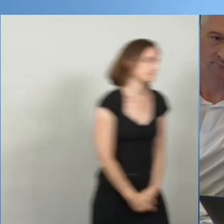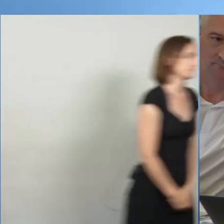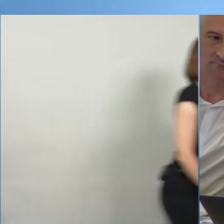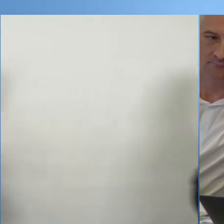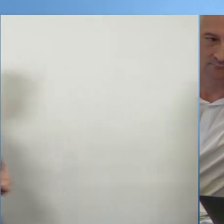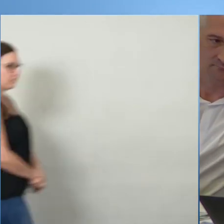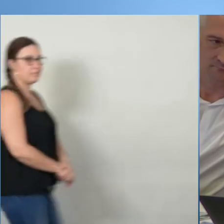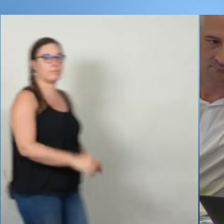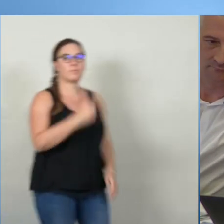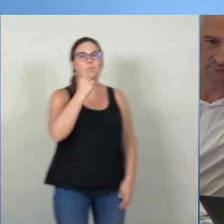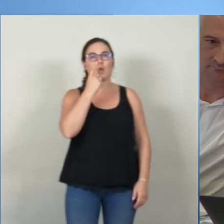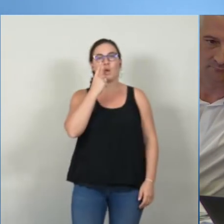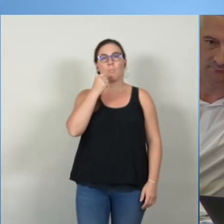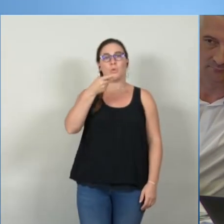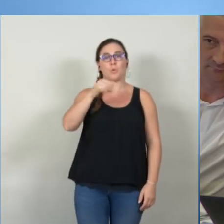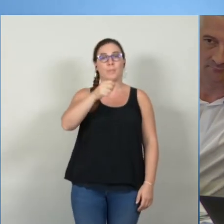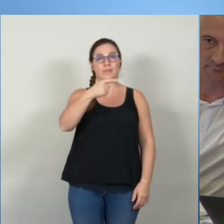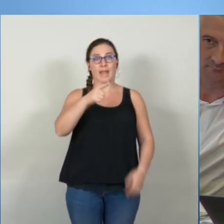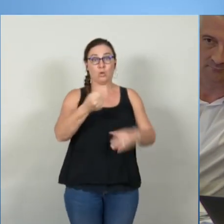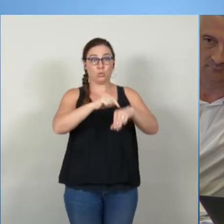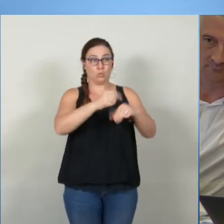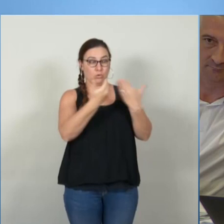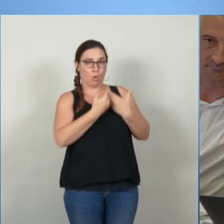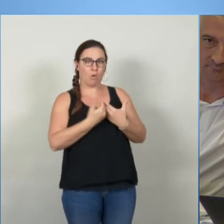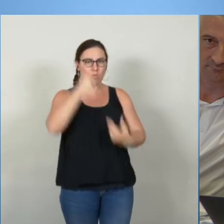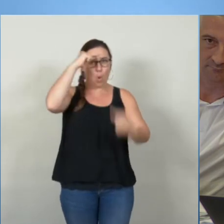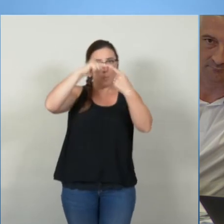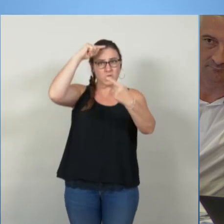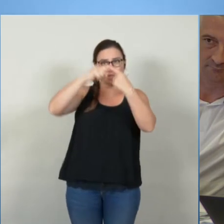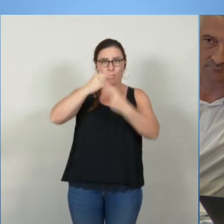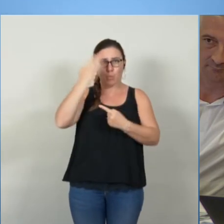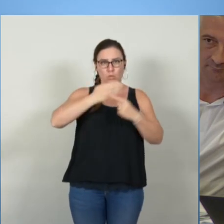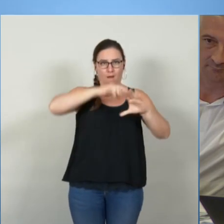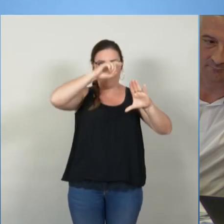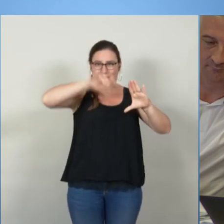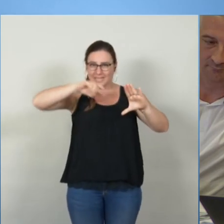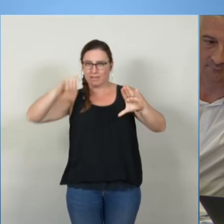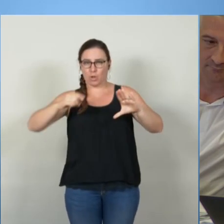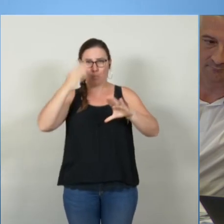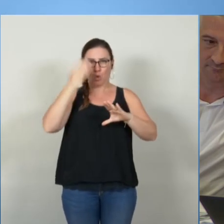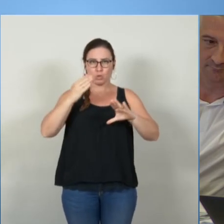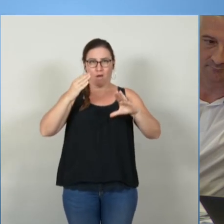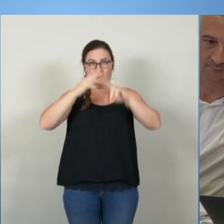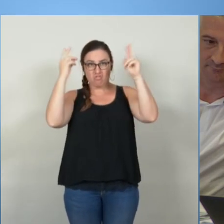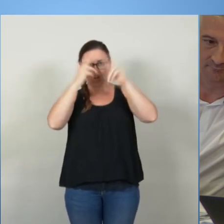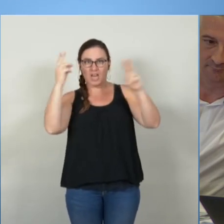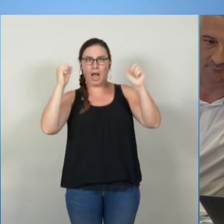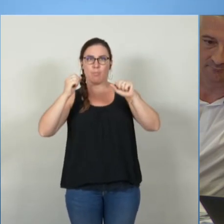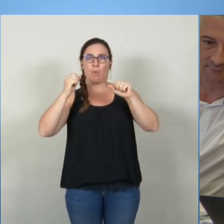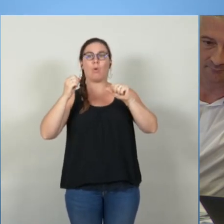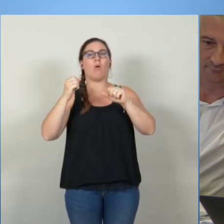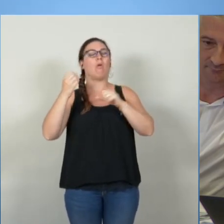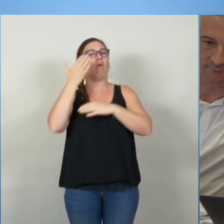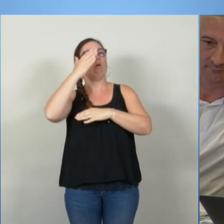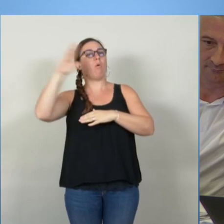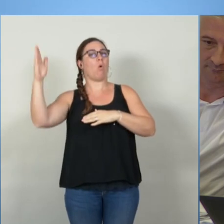de fixer des objectifs avec des indicateurs en les popularisant afin qu'ils soient contrôlé par l'adhésion